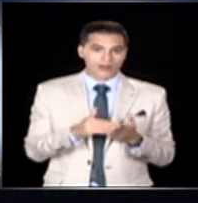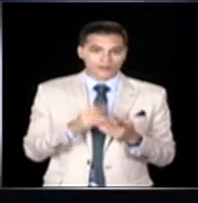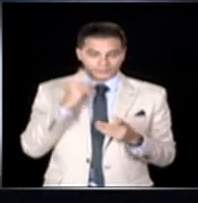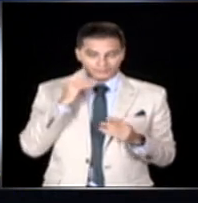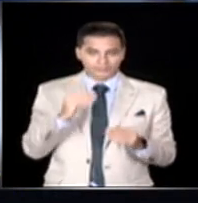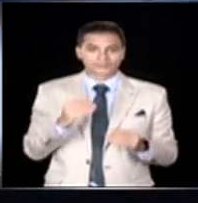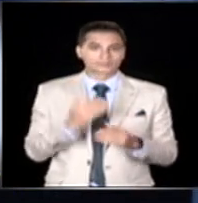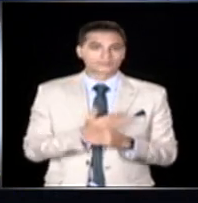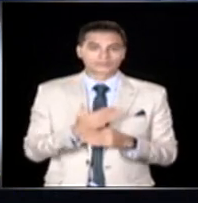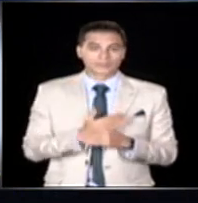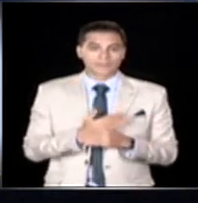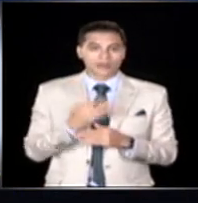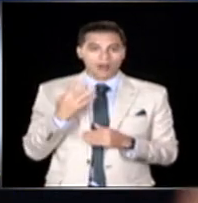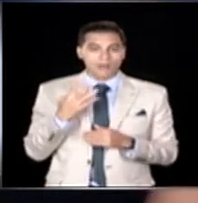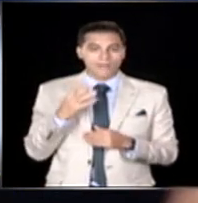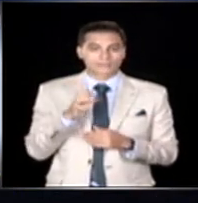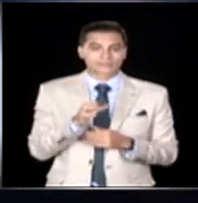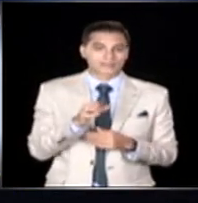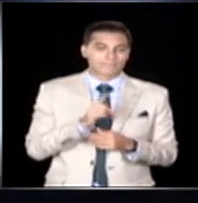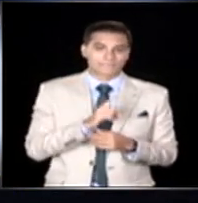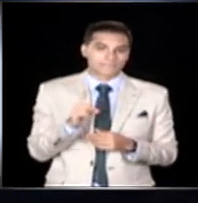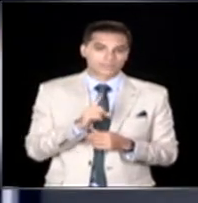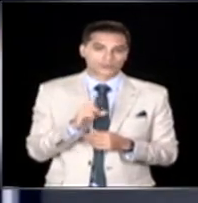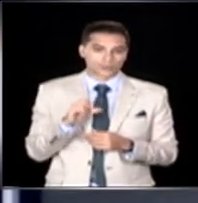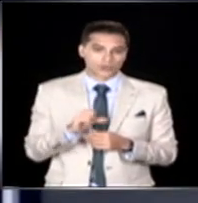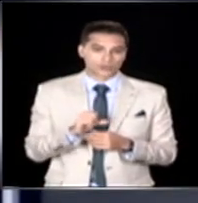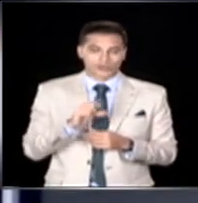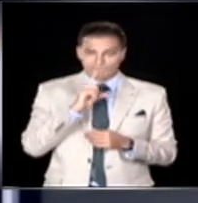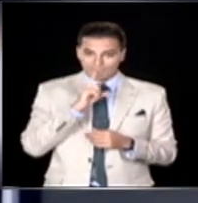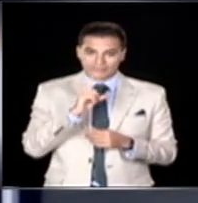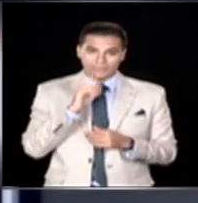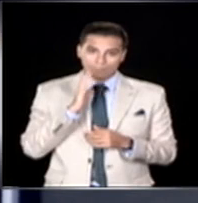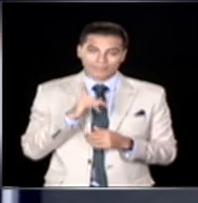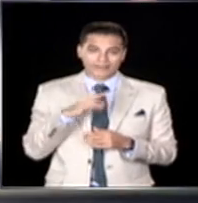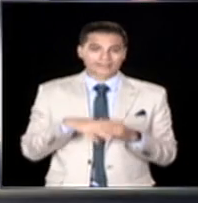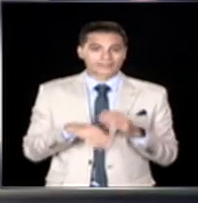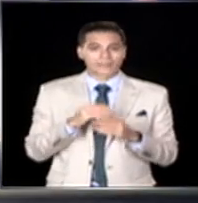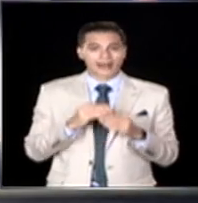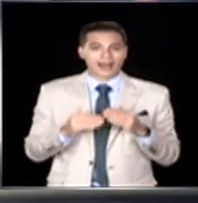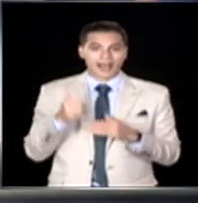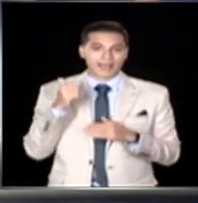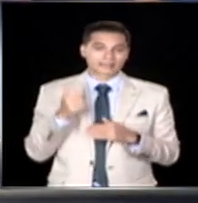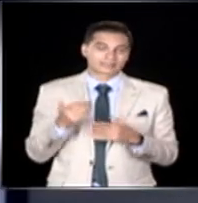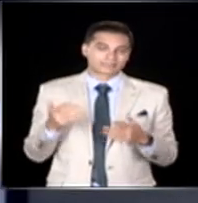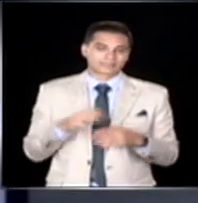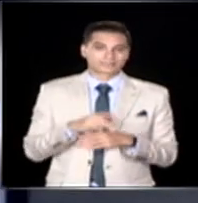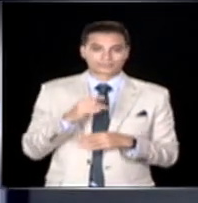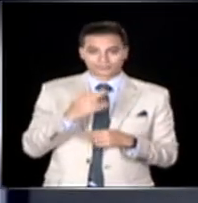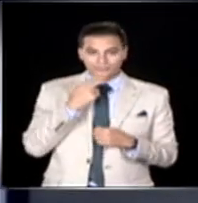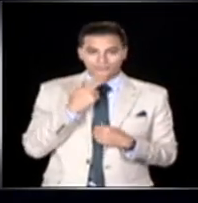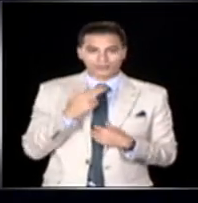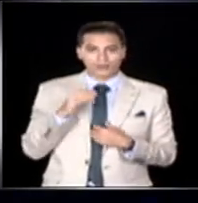تركيزك. 4-9 مش وحش، ولكن في رأيي كان ممكن تعمل أحسن من كده. هارد لك